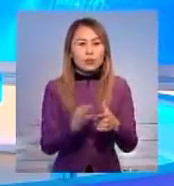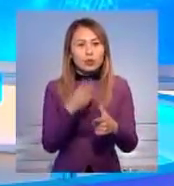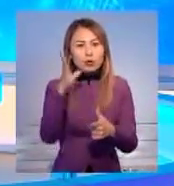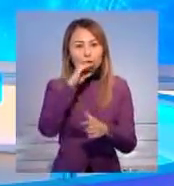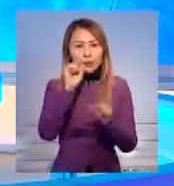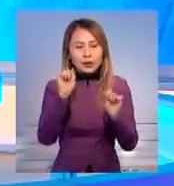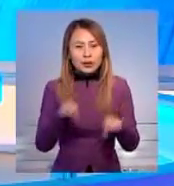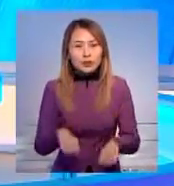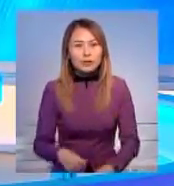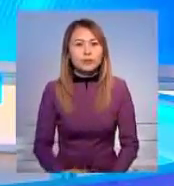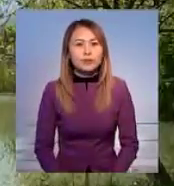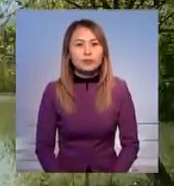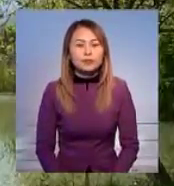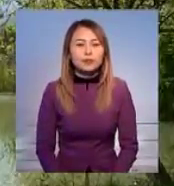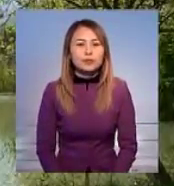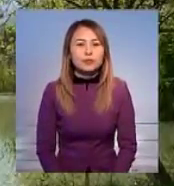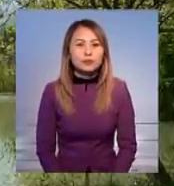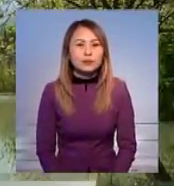мүмкіндік береді.